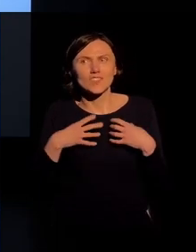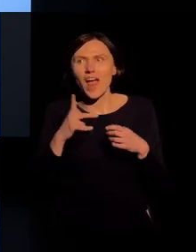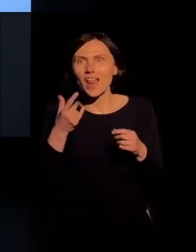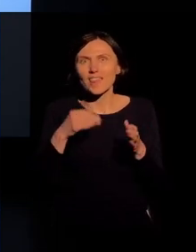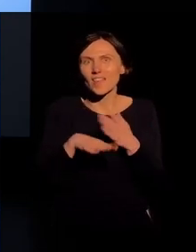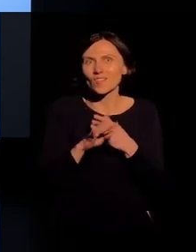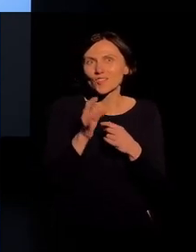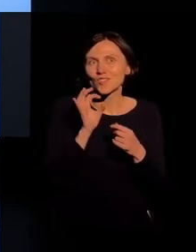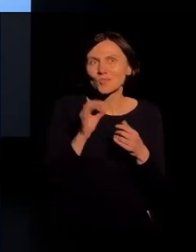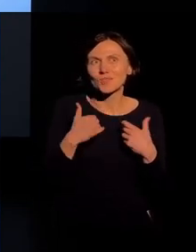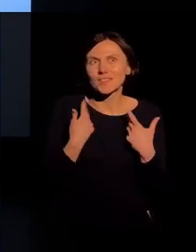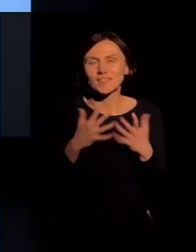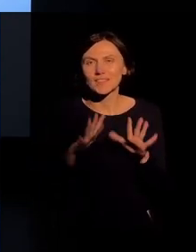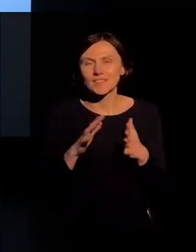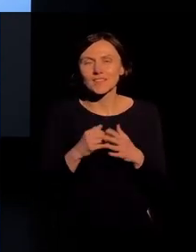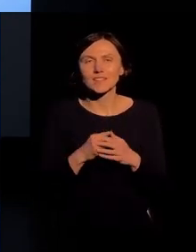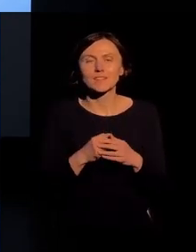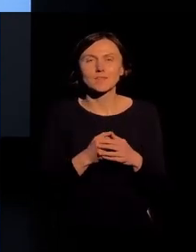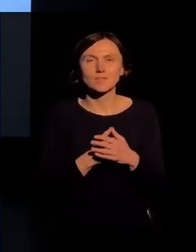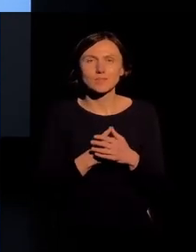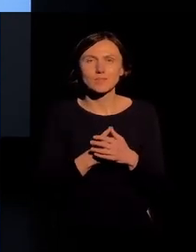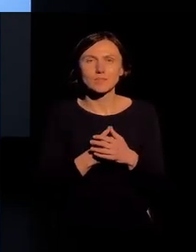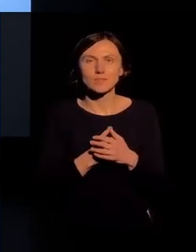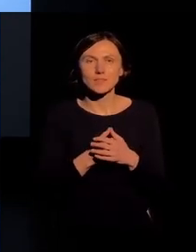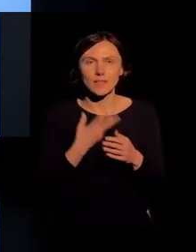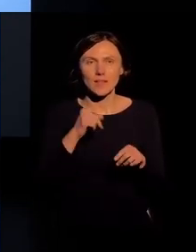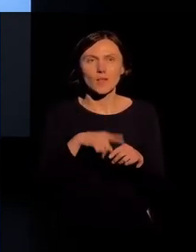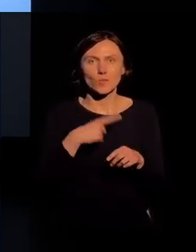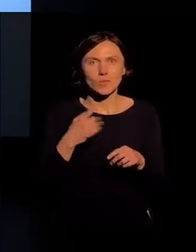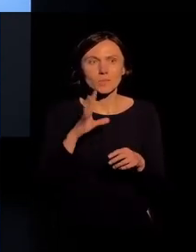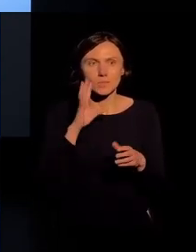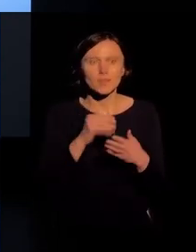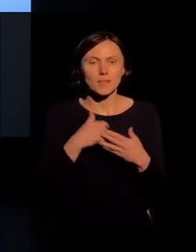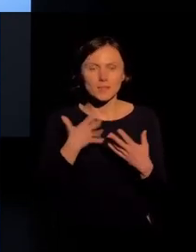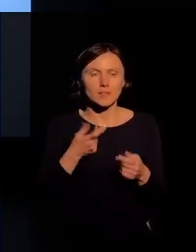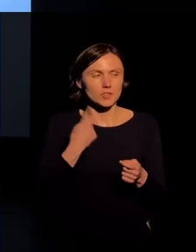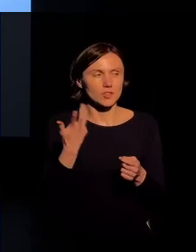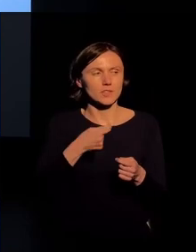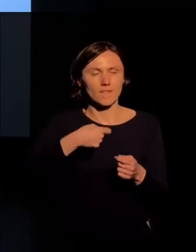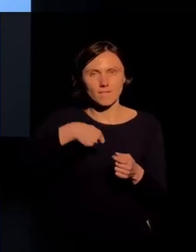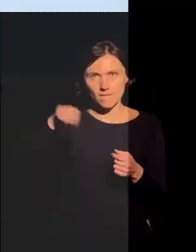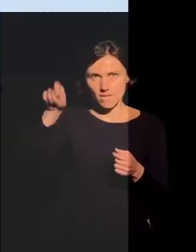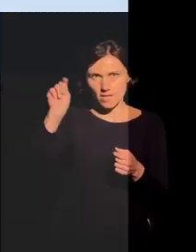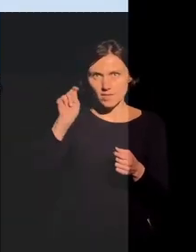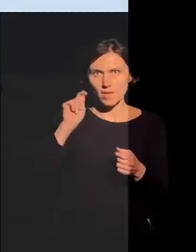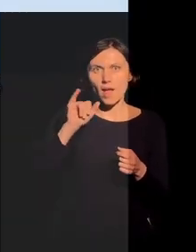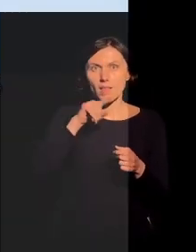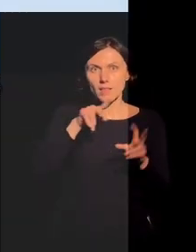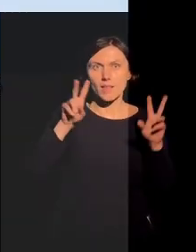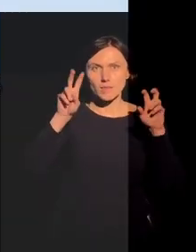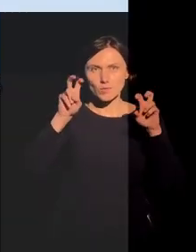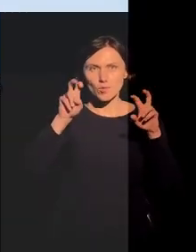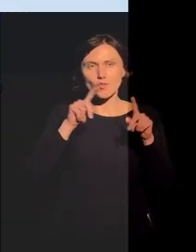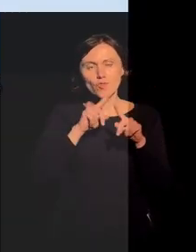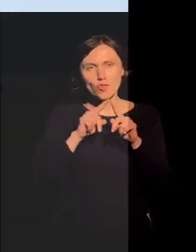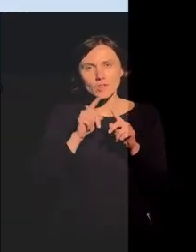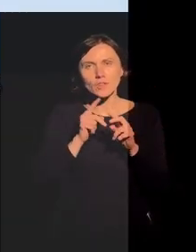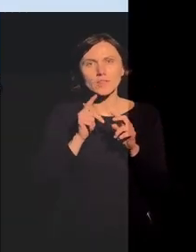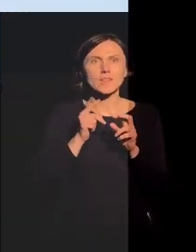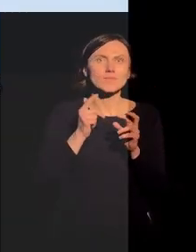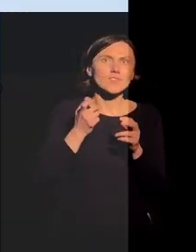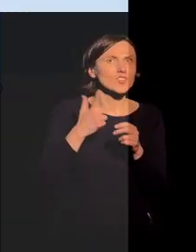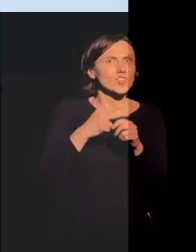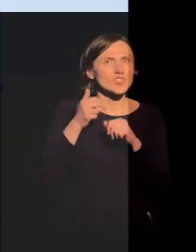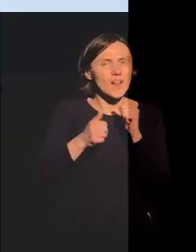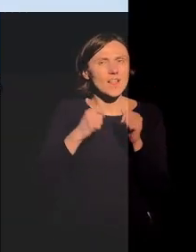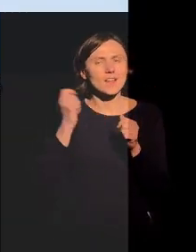mi to jakby na zdrowie, że tak się wyrażę. I niedługo pewnie znów gdzieś pojadę. Natomiast ten tytuł, trochę taki na wyrost, z jednej strony